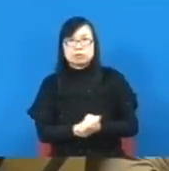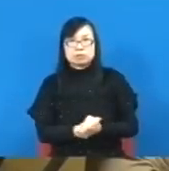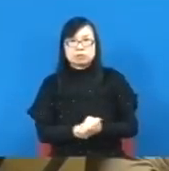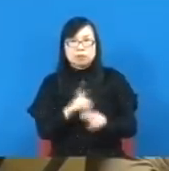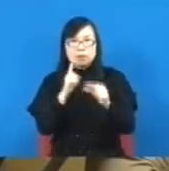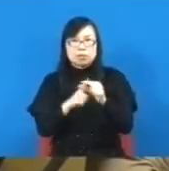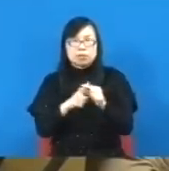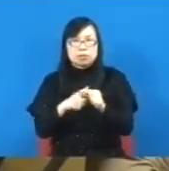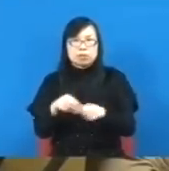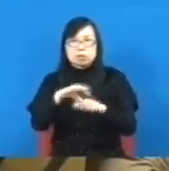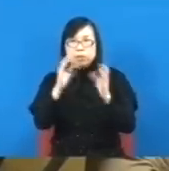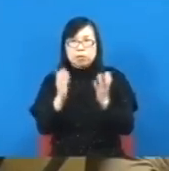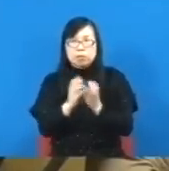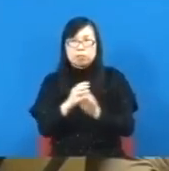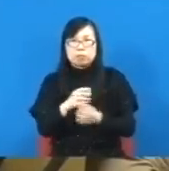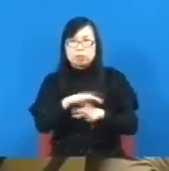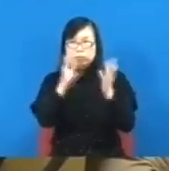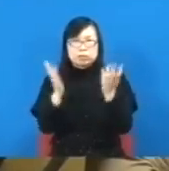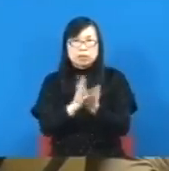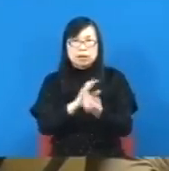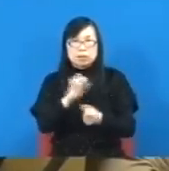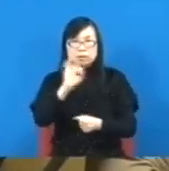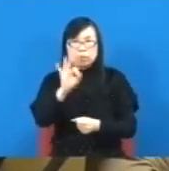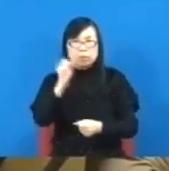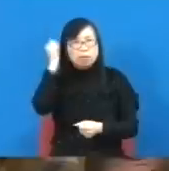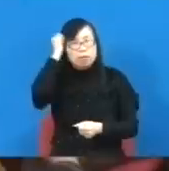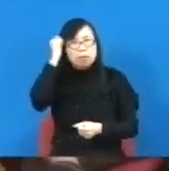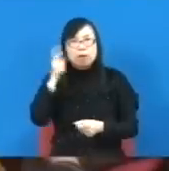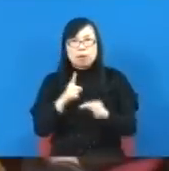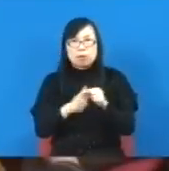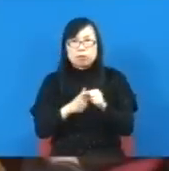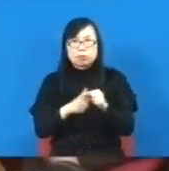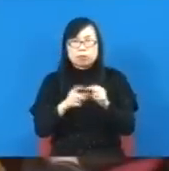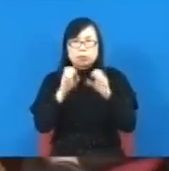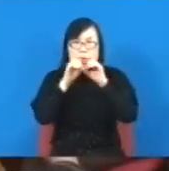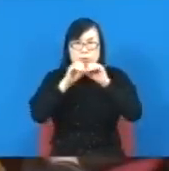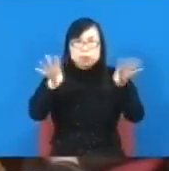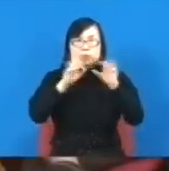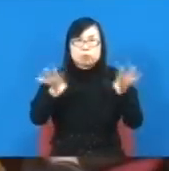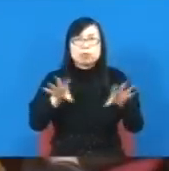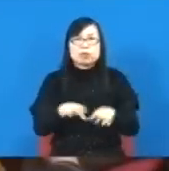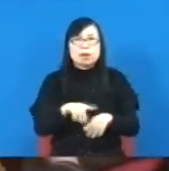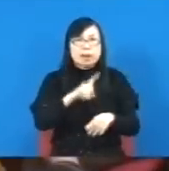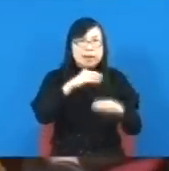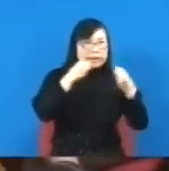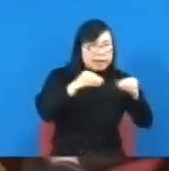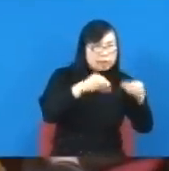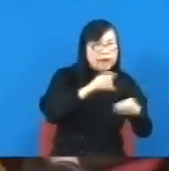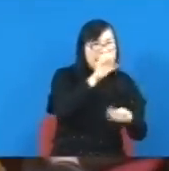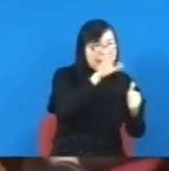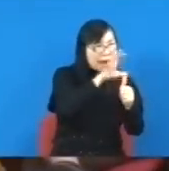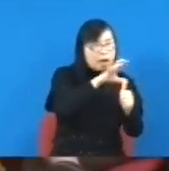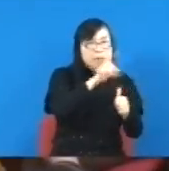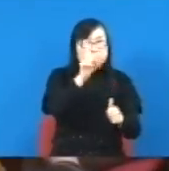挺嘢喎，全世界都好難有嘅喎，係咪？即係話有個中央宣傳部教你宣傳乜嘢，教你鬧邊